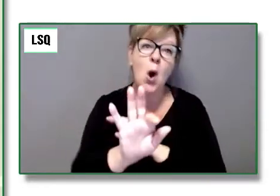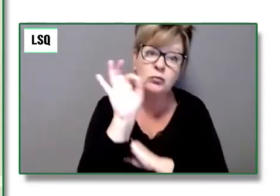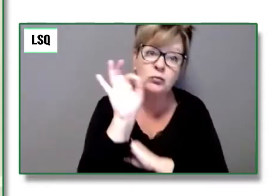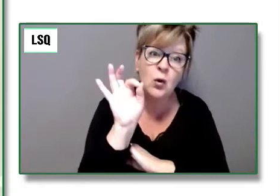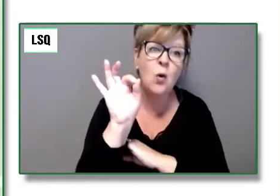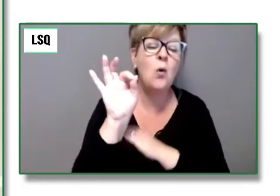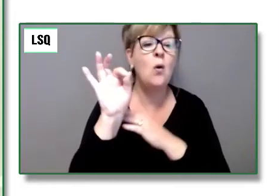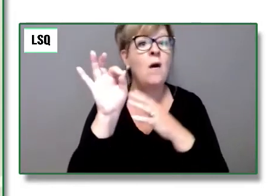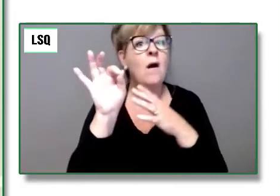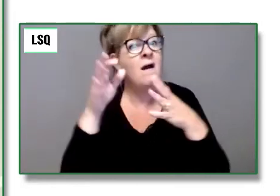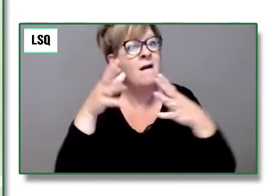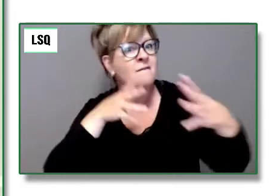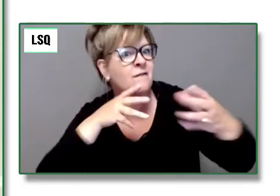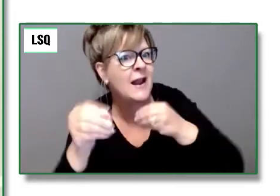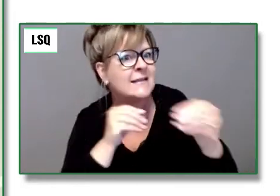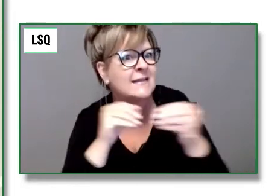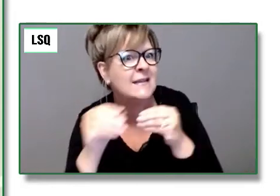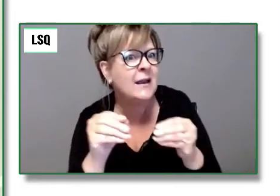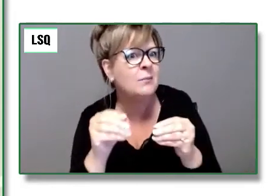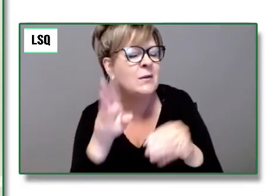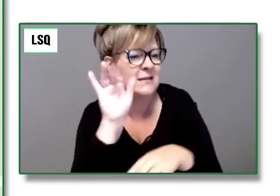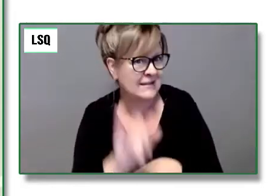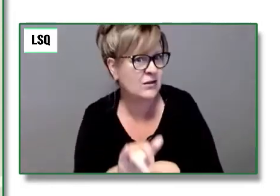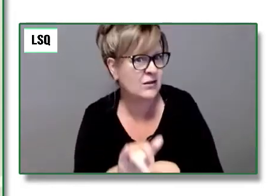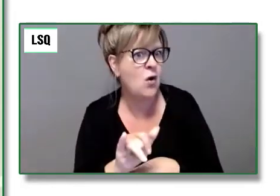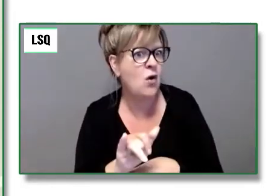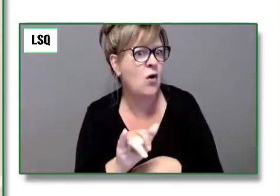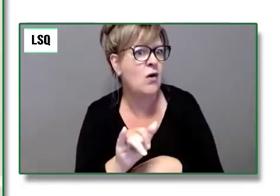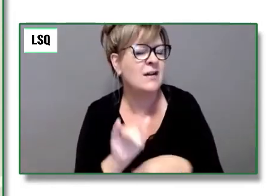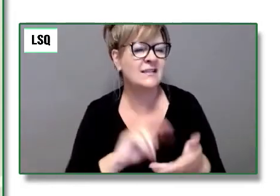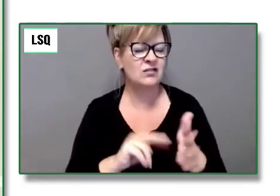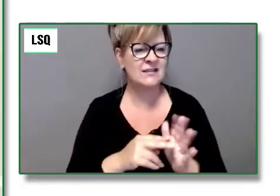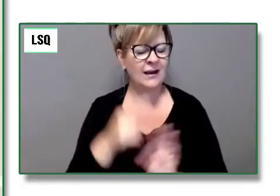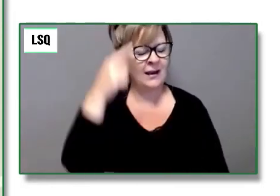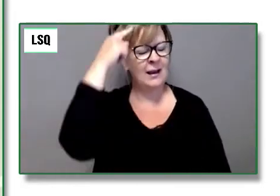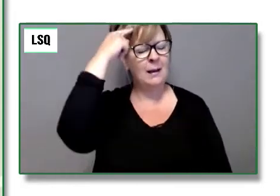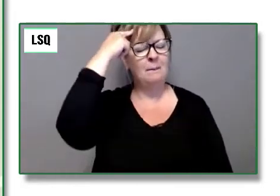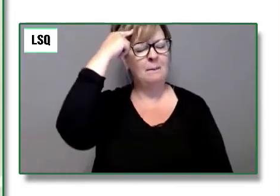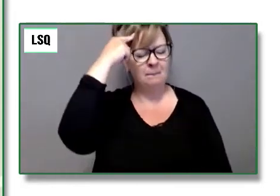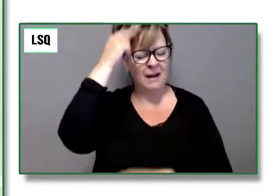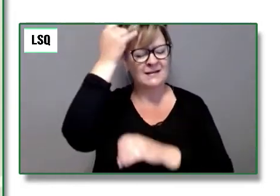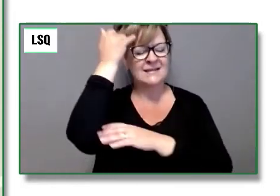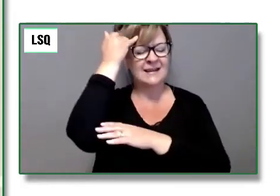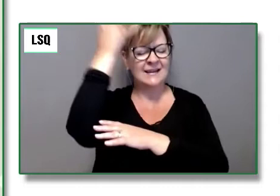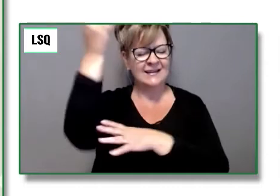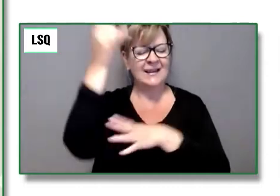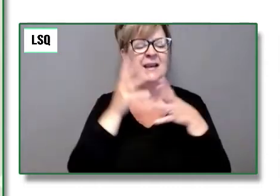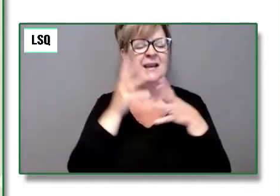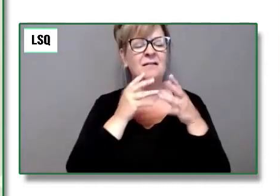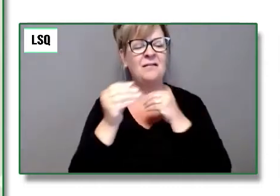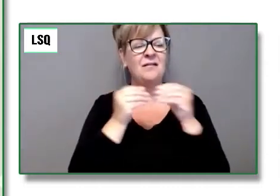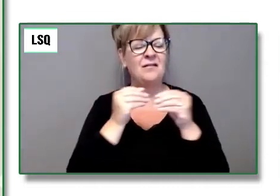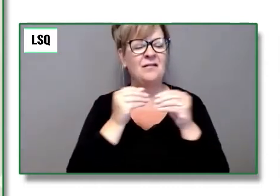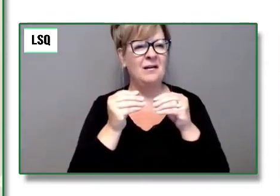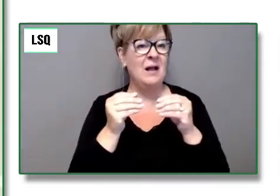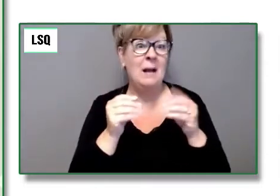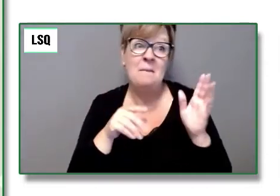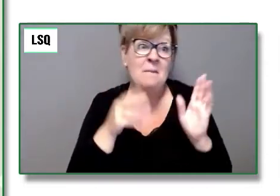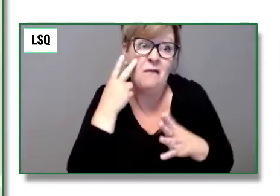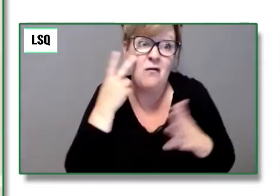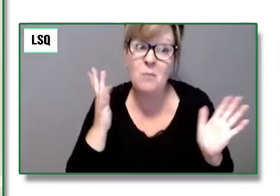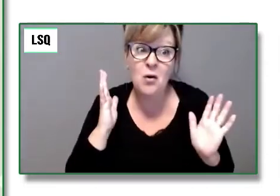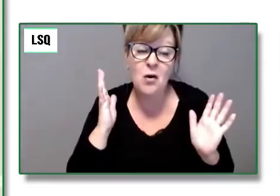ça peut aussi être invisible. Par exemple, lorsqu'on est dans un espace où on se sent